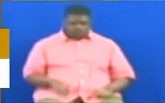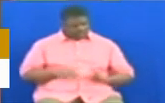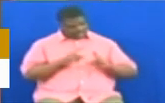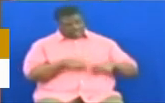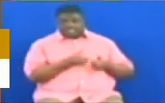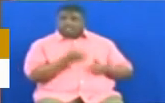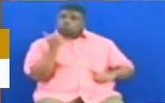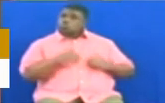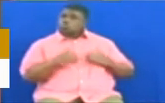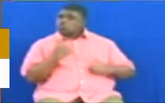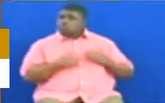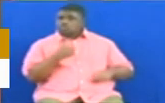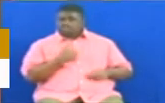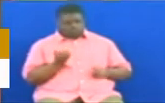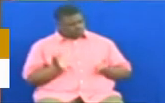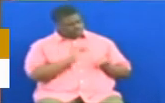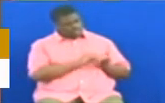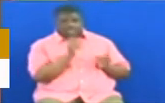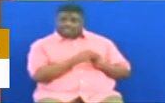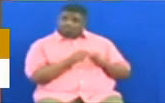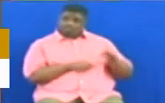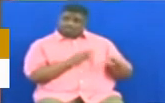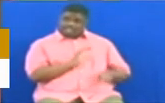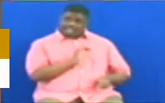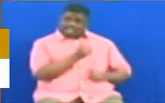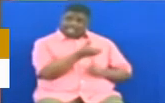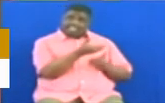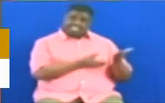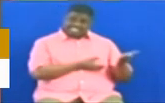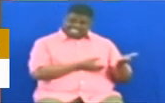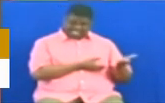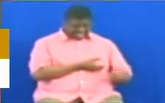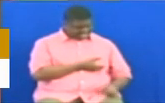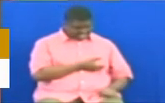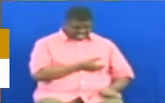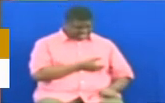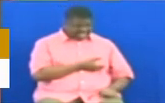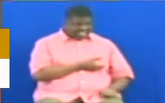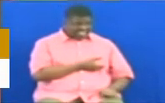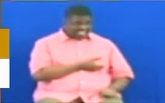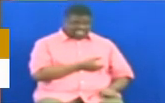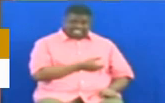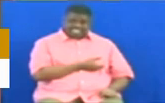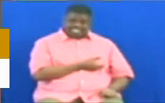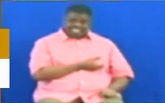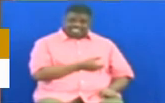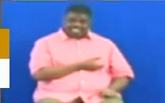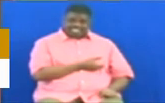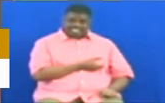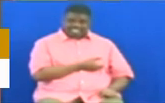ni wasiwasi wangu kwamba tukiweka neno hapa license, kwa sababu tayari kwenye ibara ya 16 ya mswada